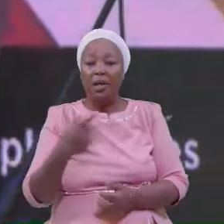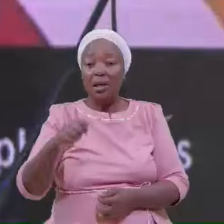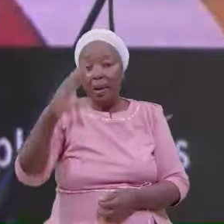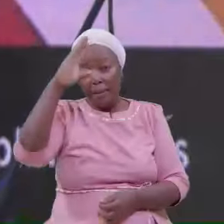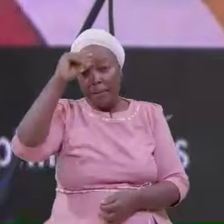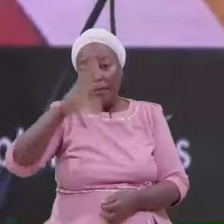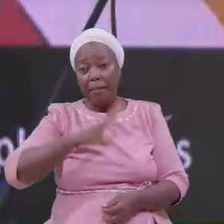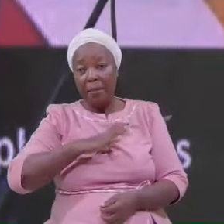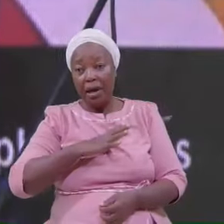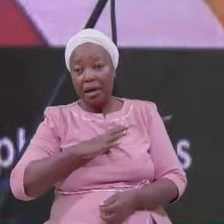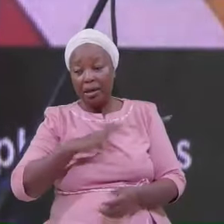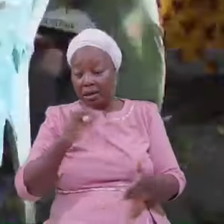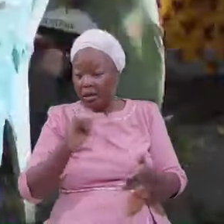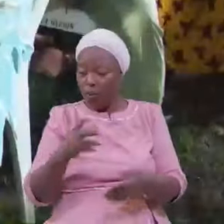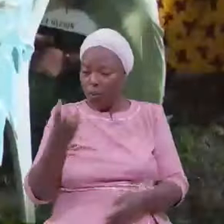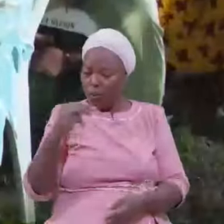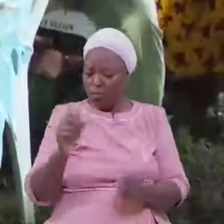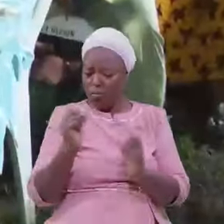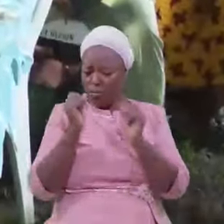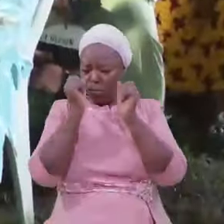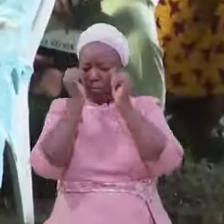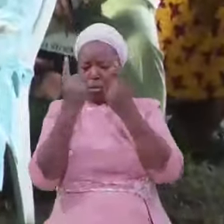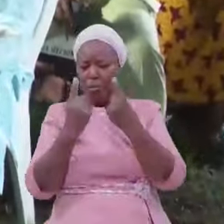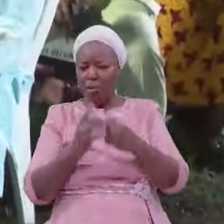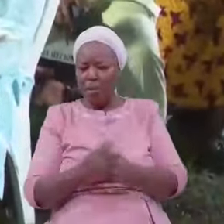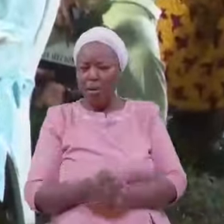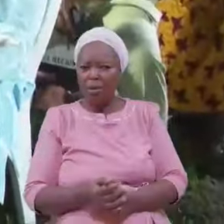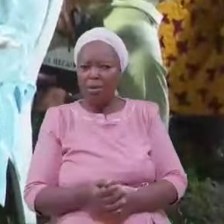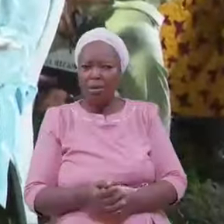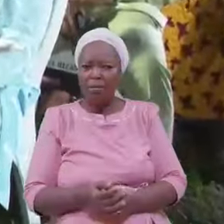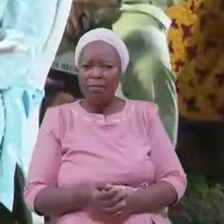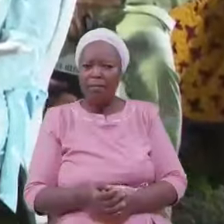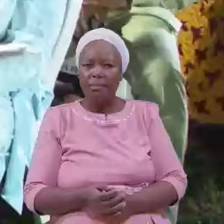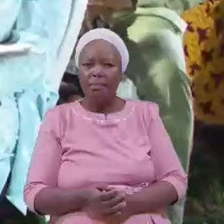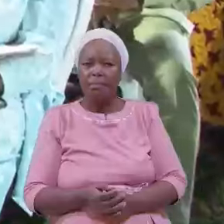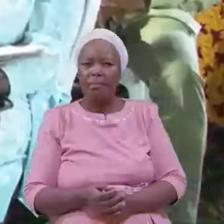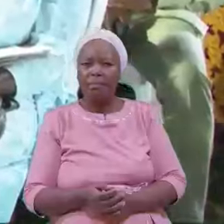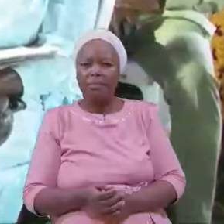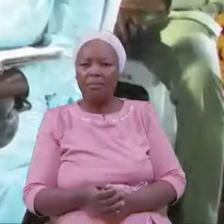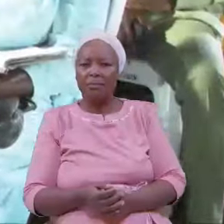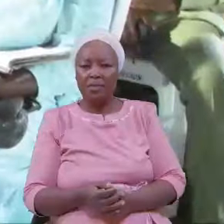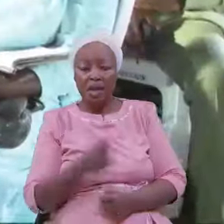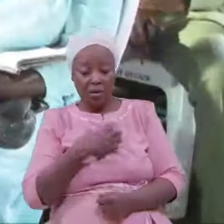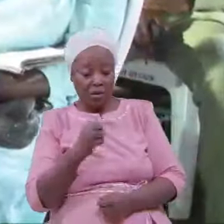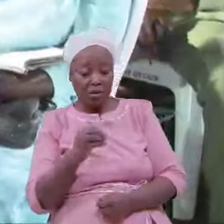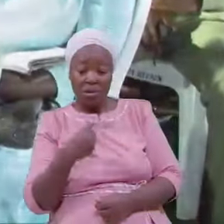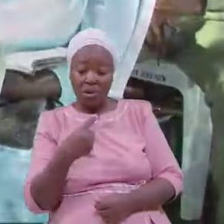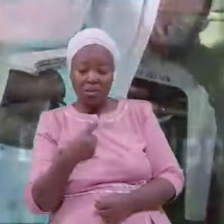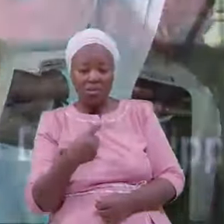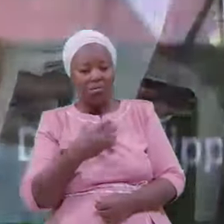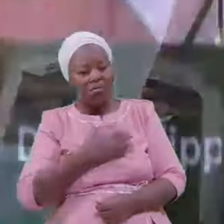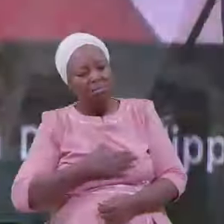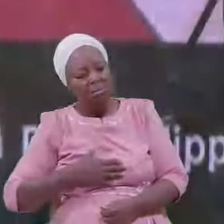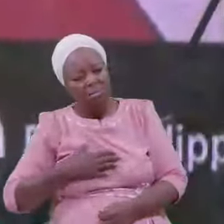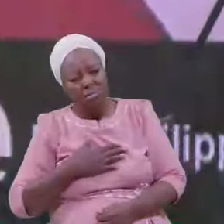was surprised. Nagulat ang tao na nagdadrive ng sasakyan. And so he said, sir, at ang sabi what niya, did you